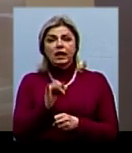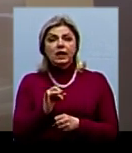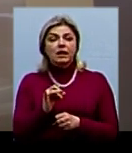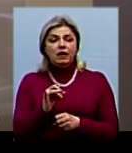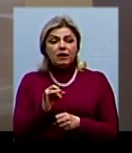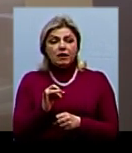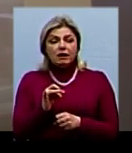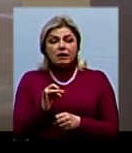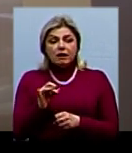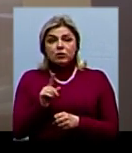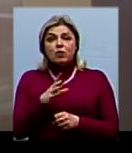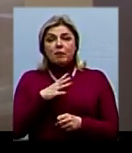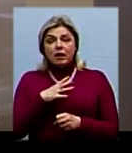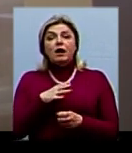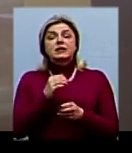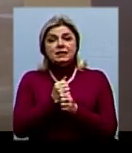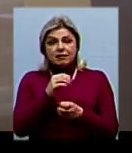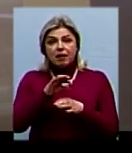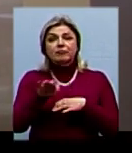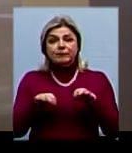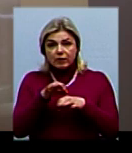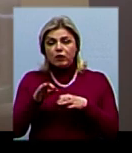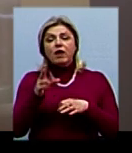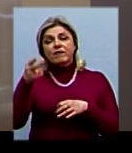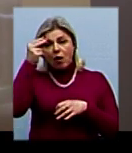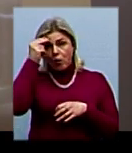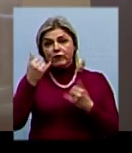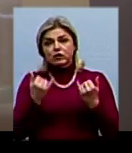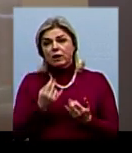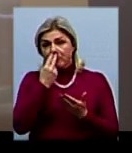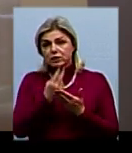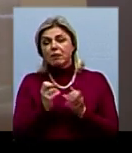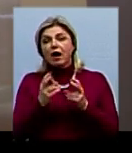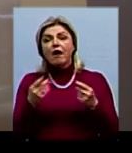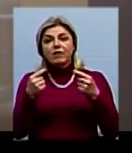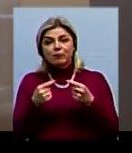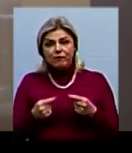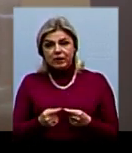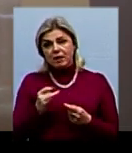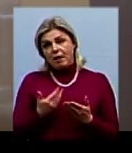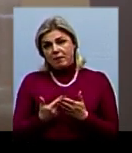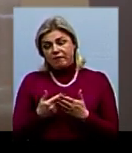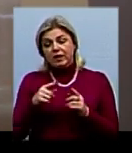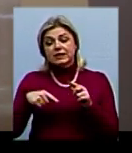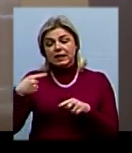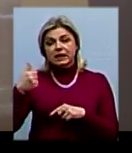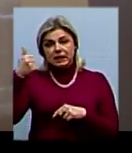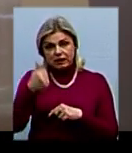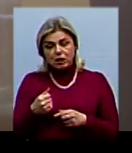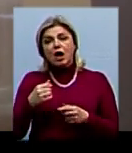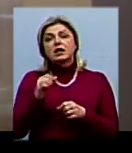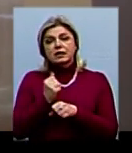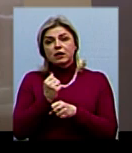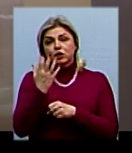виконані, зрозуміло враховані. Тому ми зараз подивимося, наскільки це відповідає, і десь на наступному тижні проведемо ще